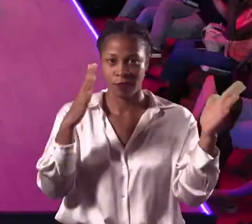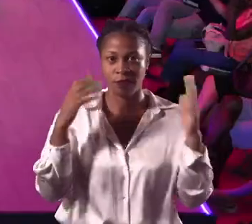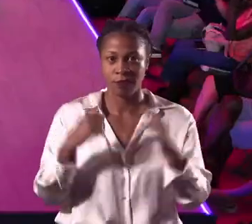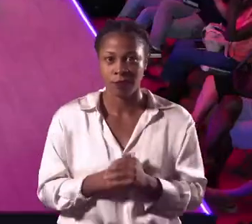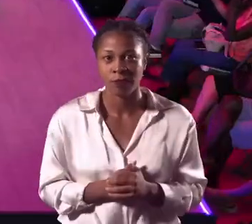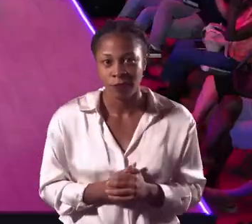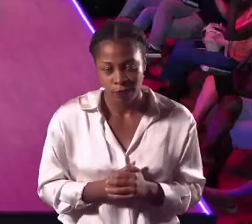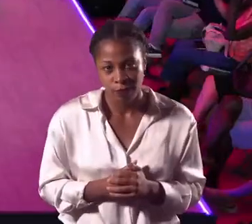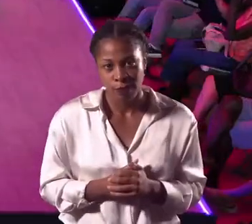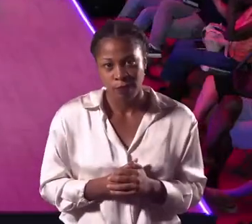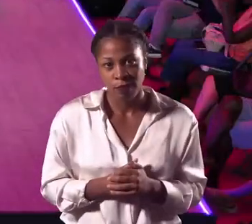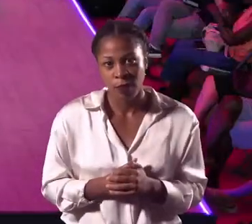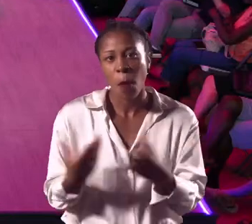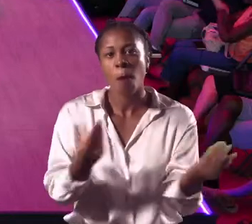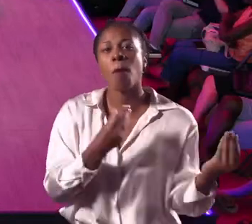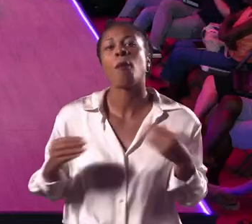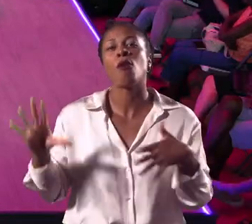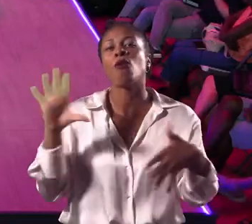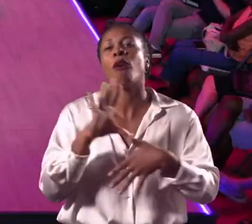Le peuple guadeloupéen